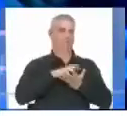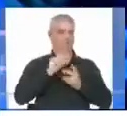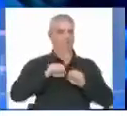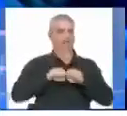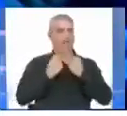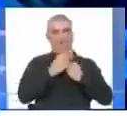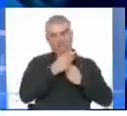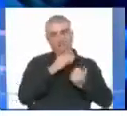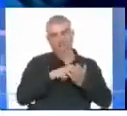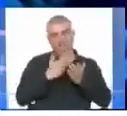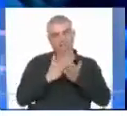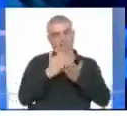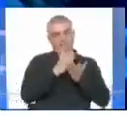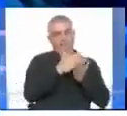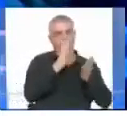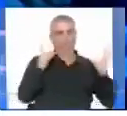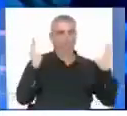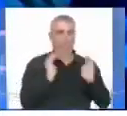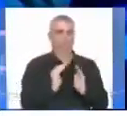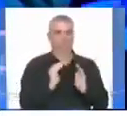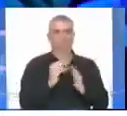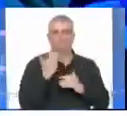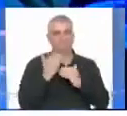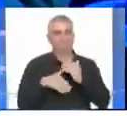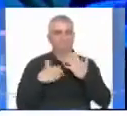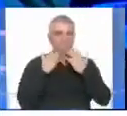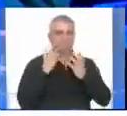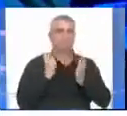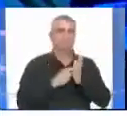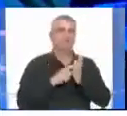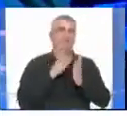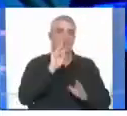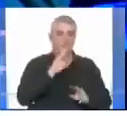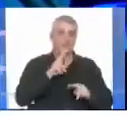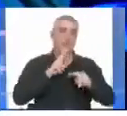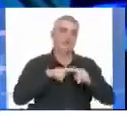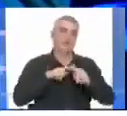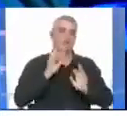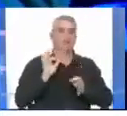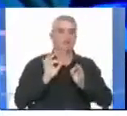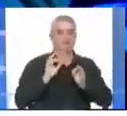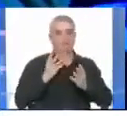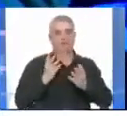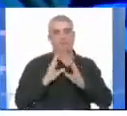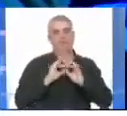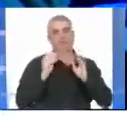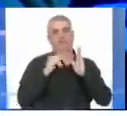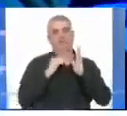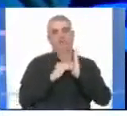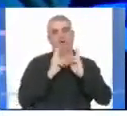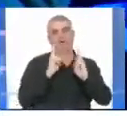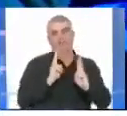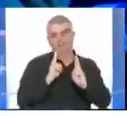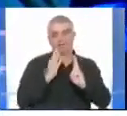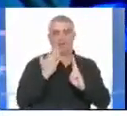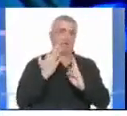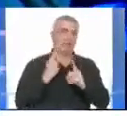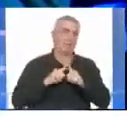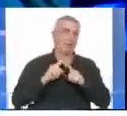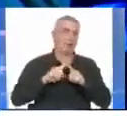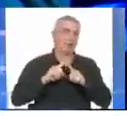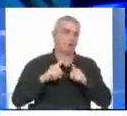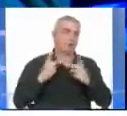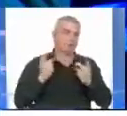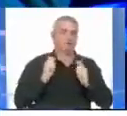לה, לכן הם כיזזו אותם, תסתיים פרשת התביעה, ואז המשפט כנראה יצא להפסקה של כמה